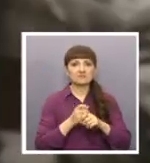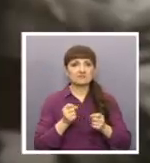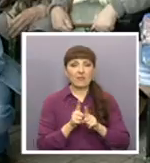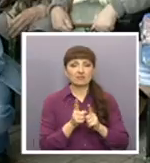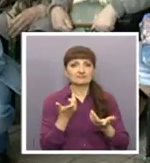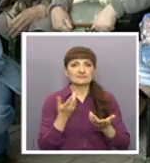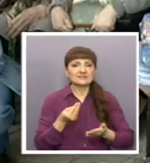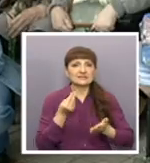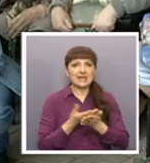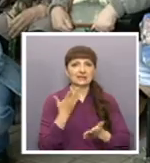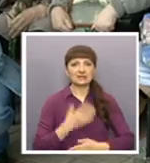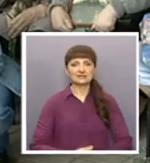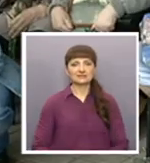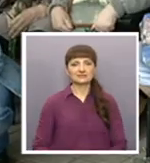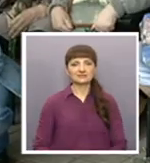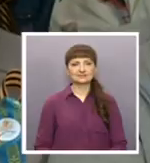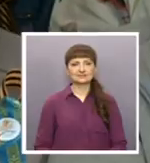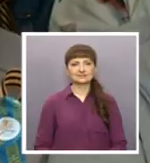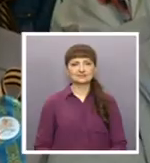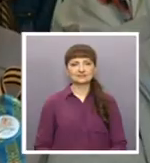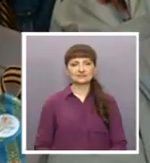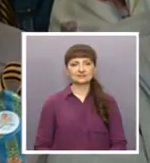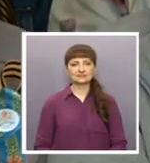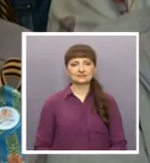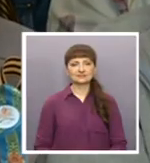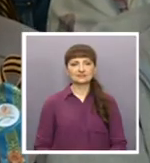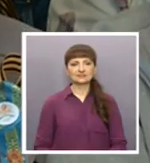праздником. Женихи навсегда